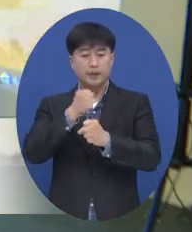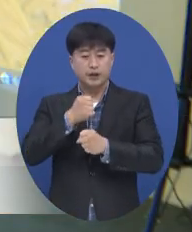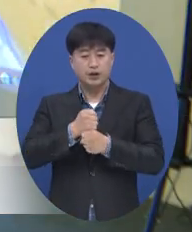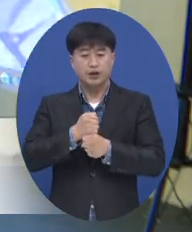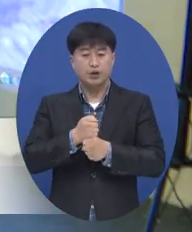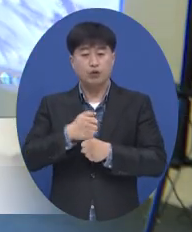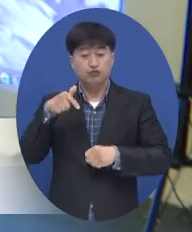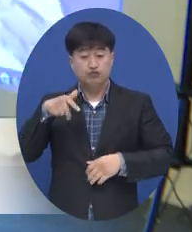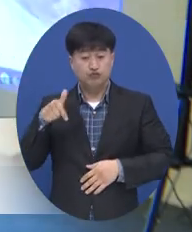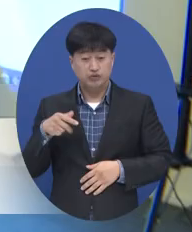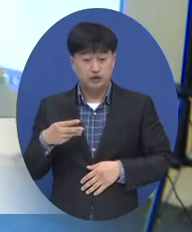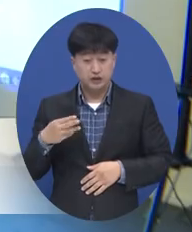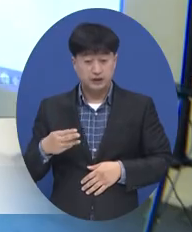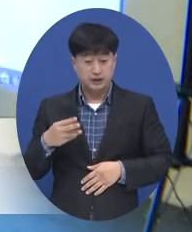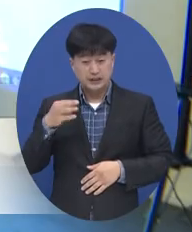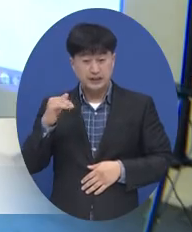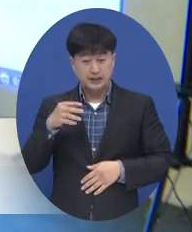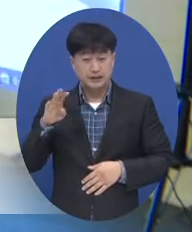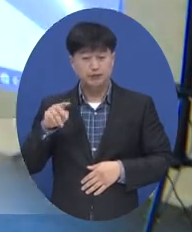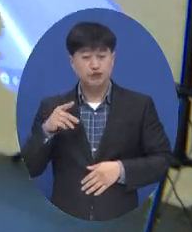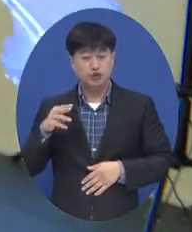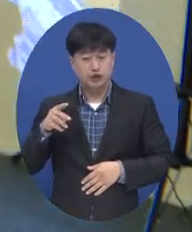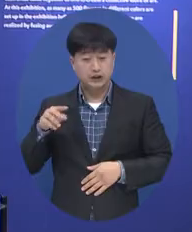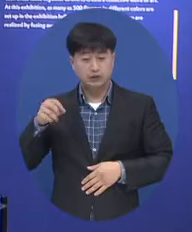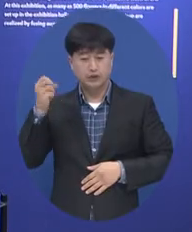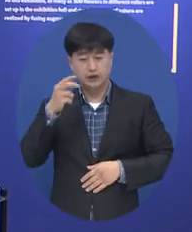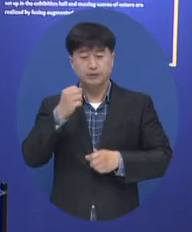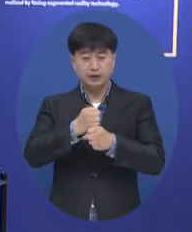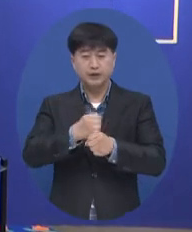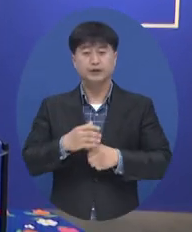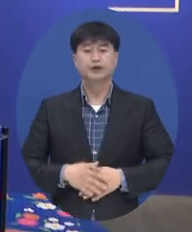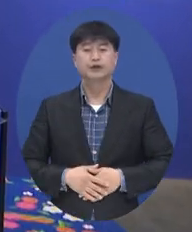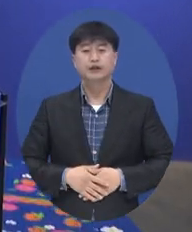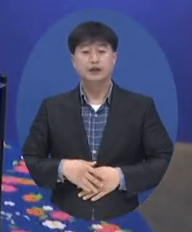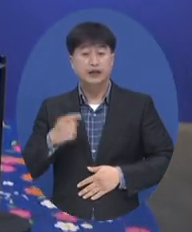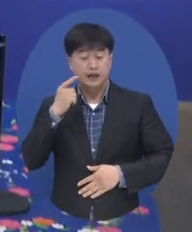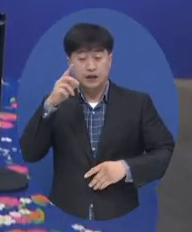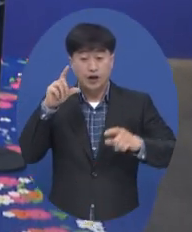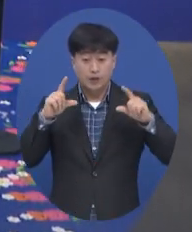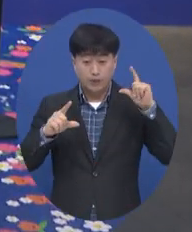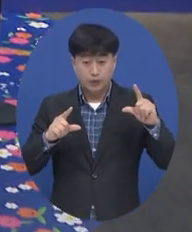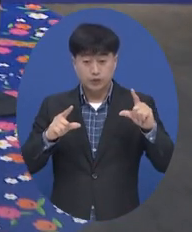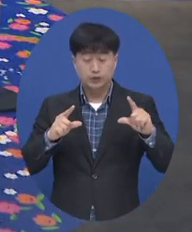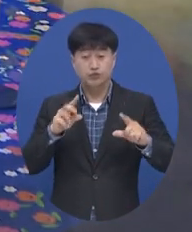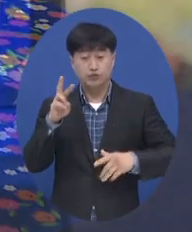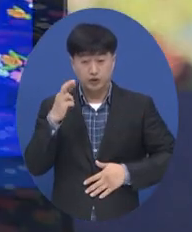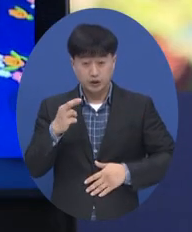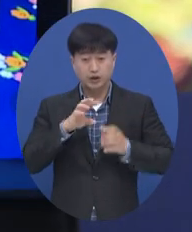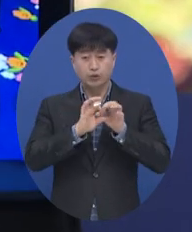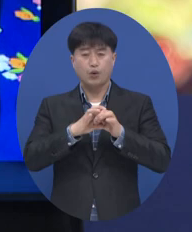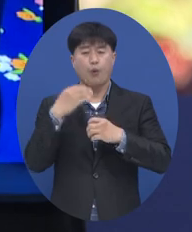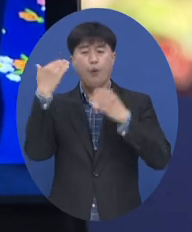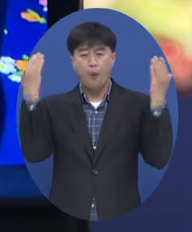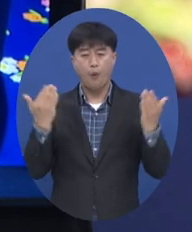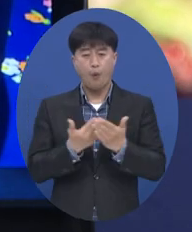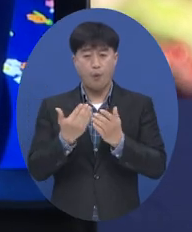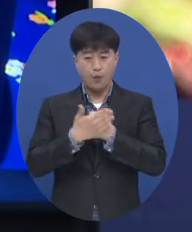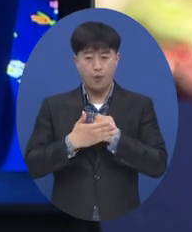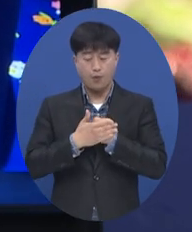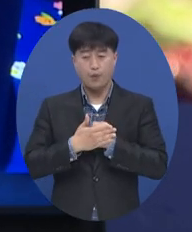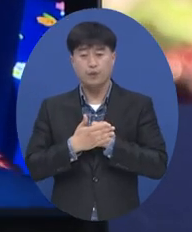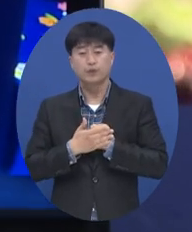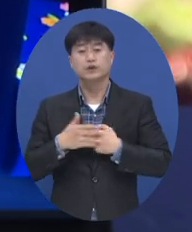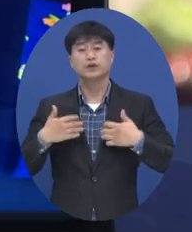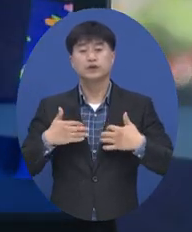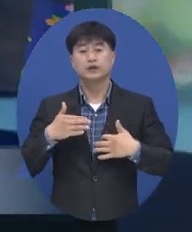VR로서 또 만들고 그리고 구글 틸트 브러쉬로 재해석을 해. 가상현실과 증강현실을 통해 온몸으로 즐기는 체험형 4D